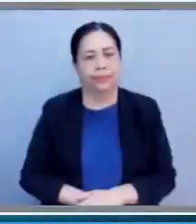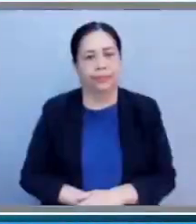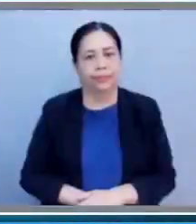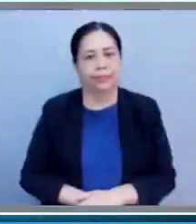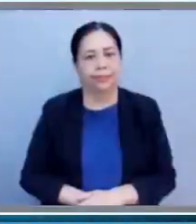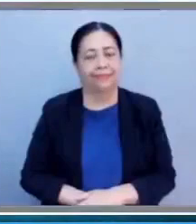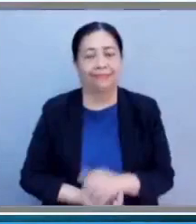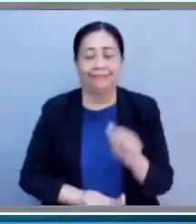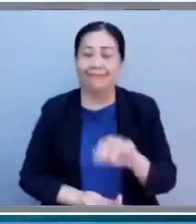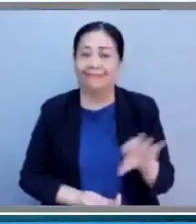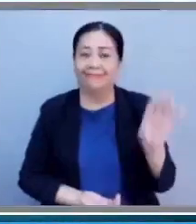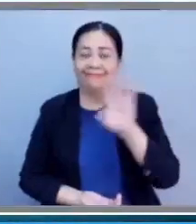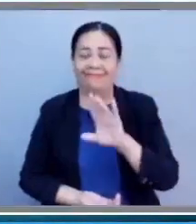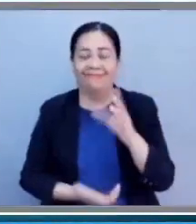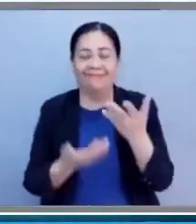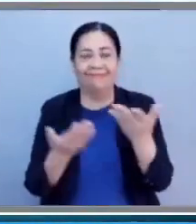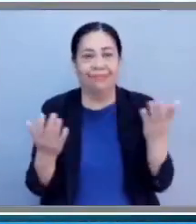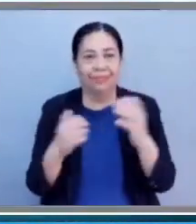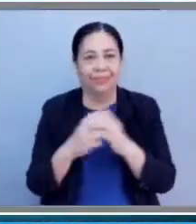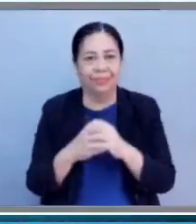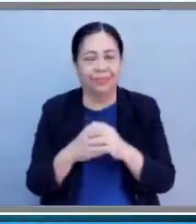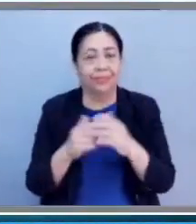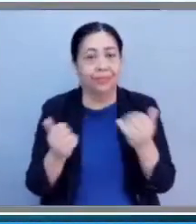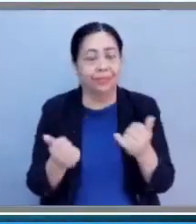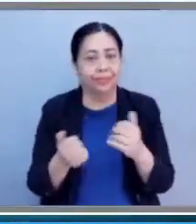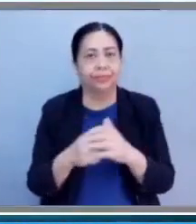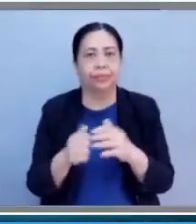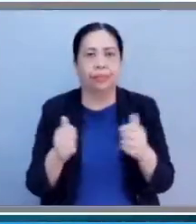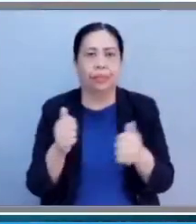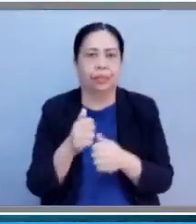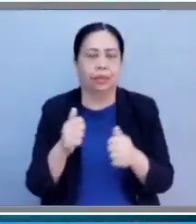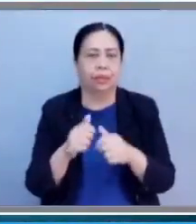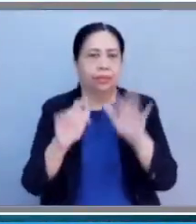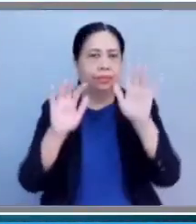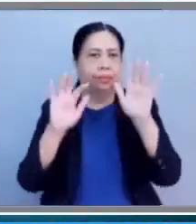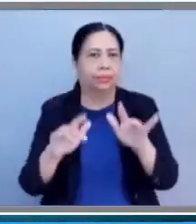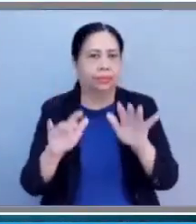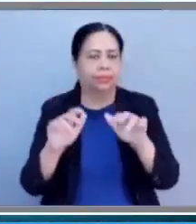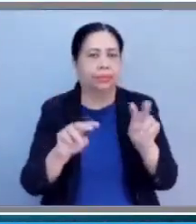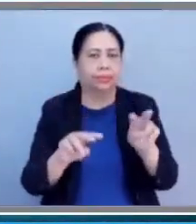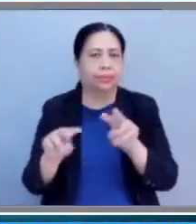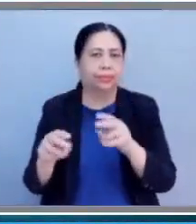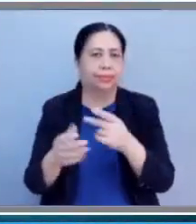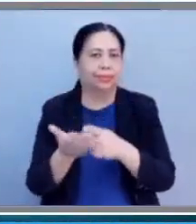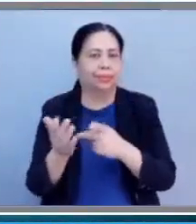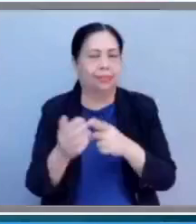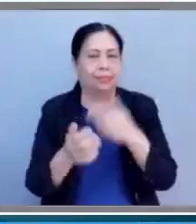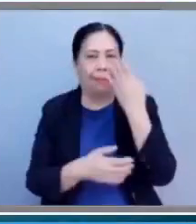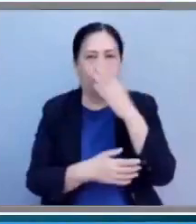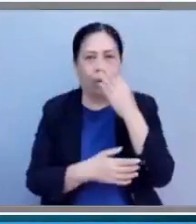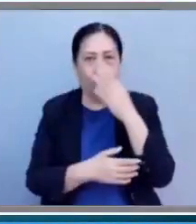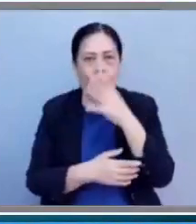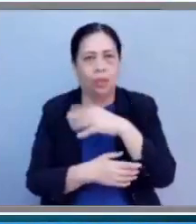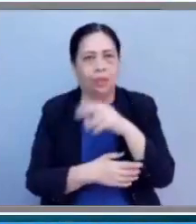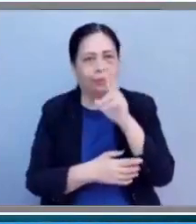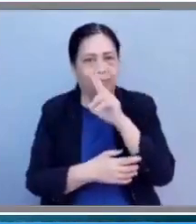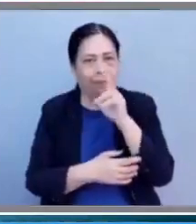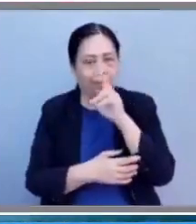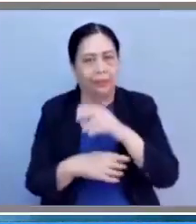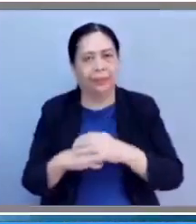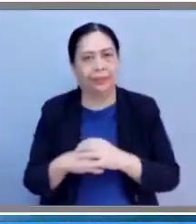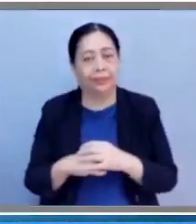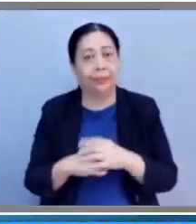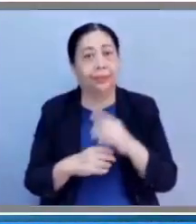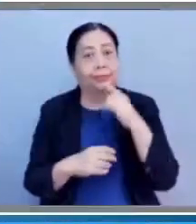Good morning mga kapuso! Nasa ilalim ngayon ng rainfall advisory ang ilang bahagi ng Bicol Region at Visayas. Ayon sa